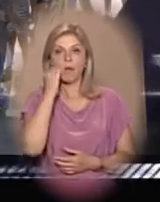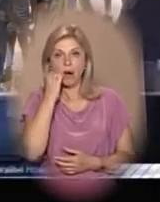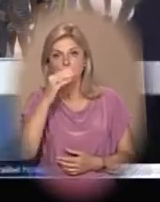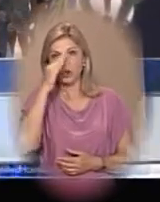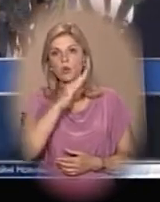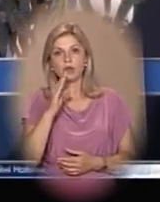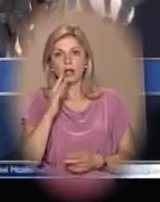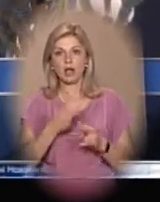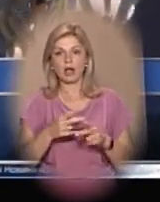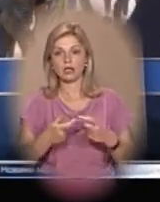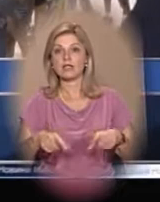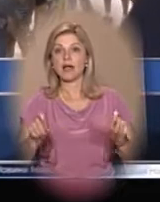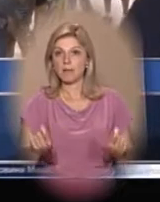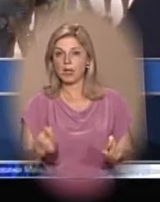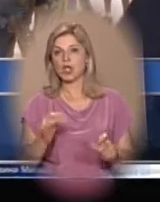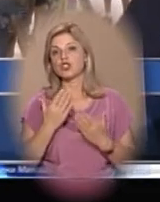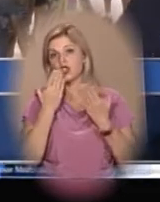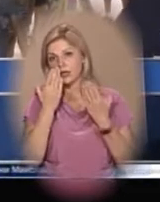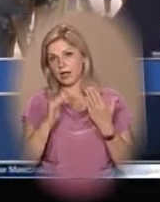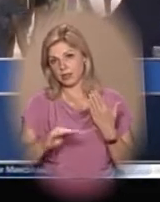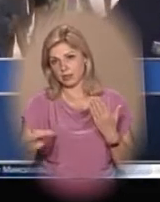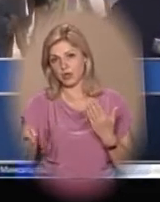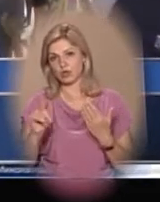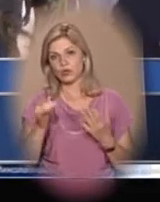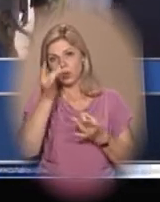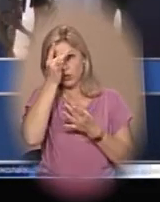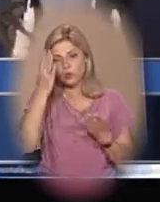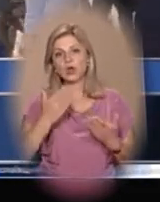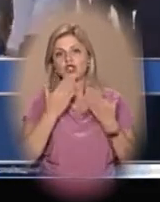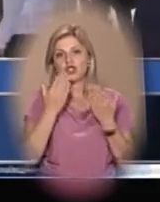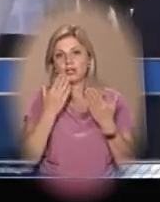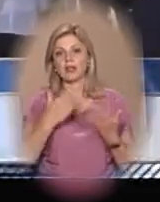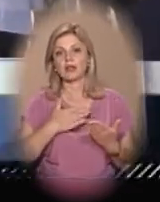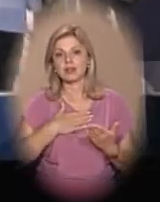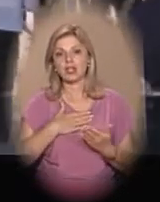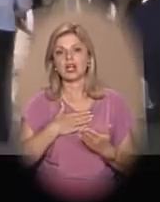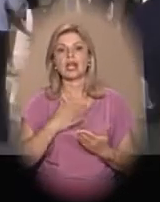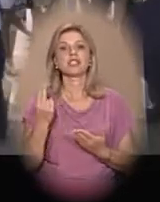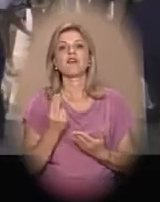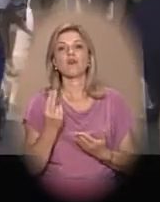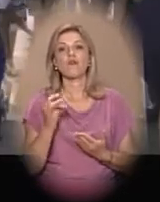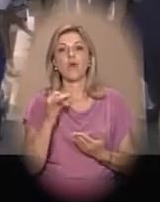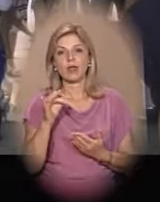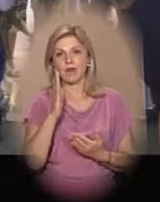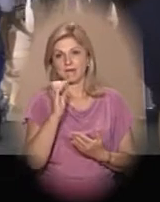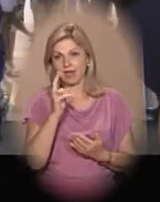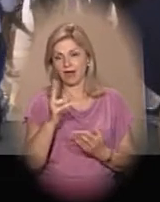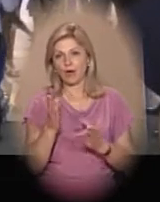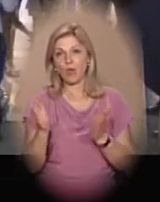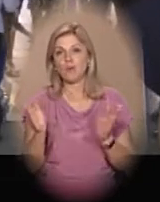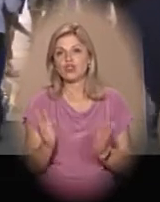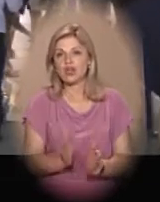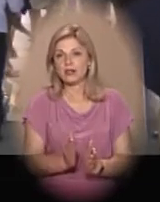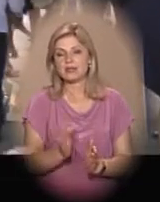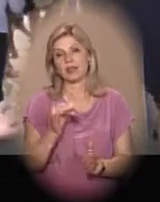которые сидят на скамейках и читают детям. В связи с тем, что культура чтения в наш цифровой век уменьшается, я